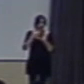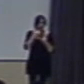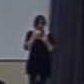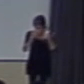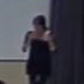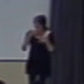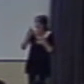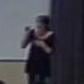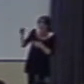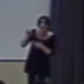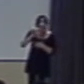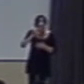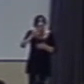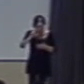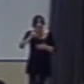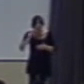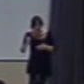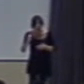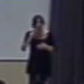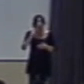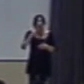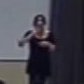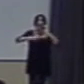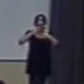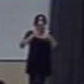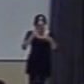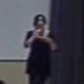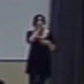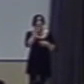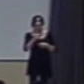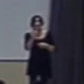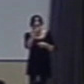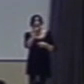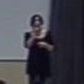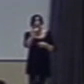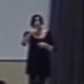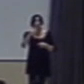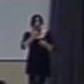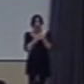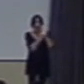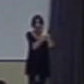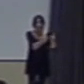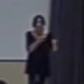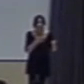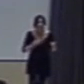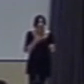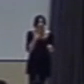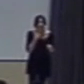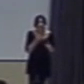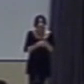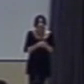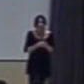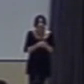Sílvia, la generació zapping, concepte que ha superat, imagino, el terme zapping, la seva